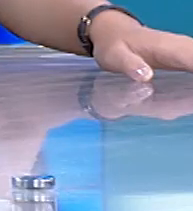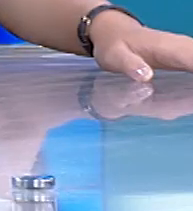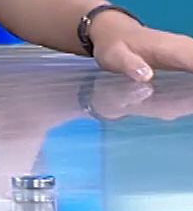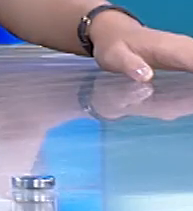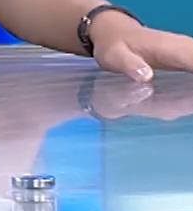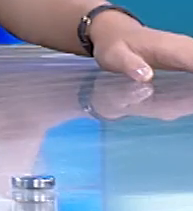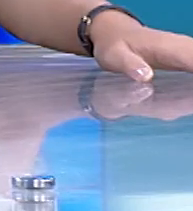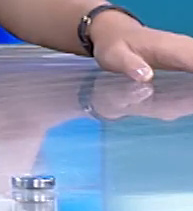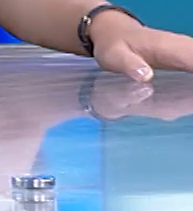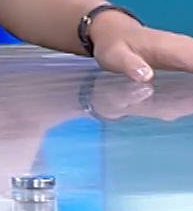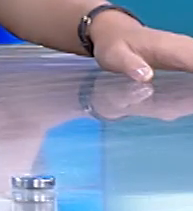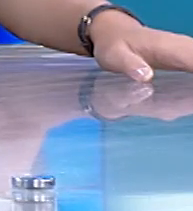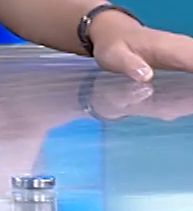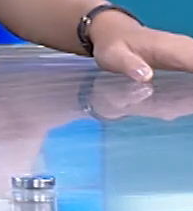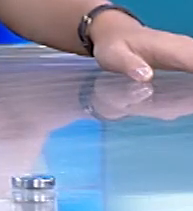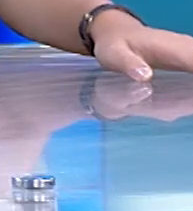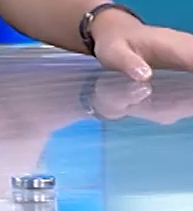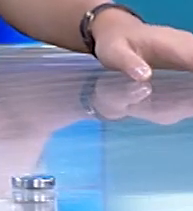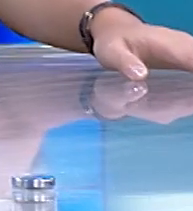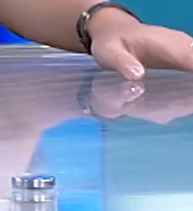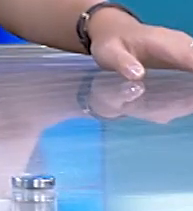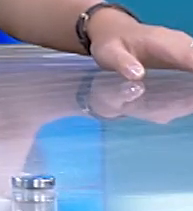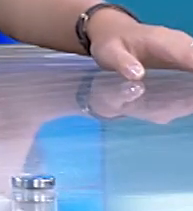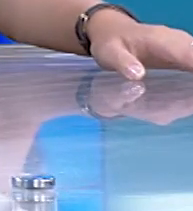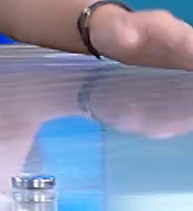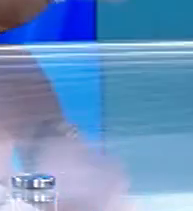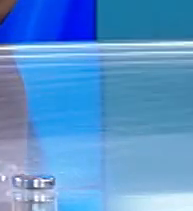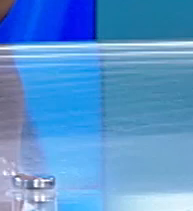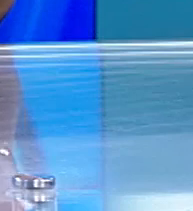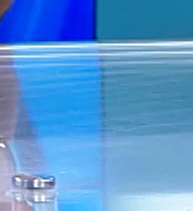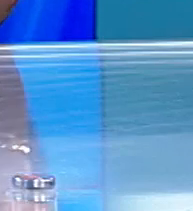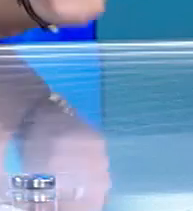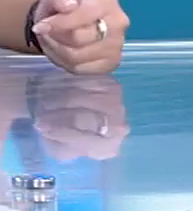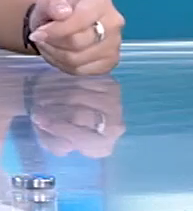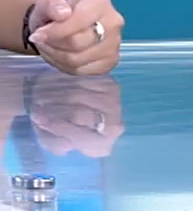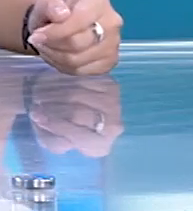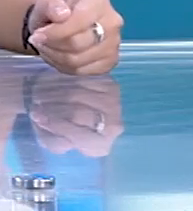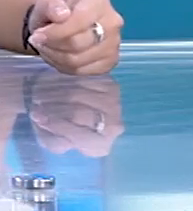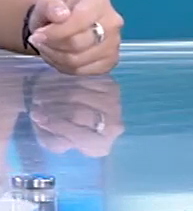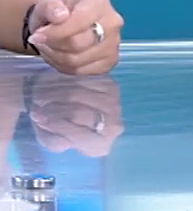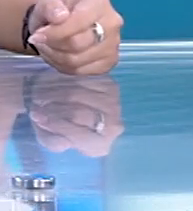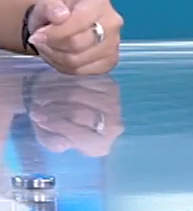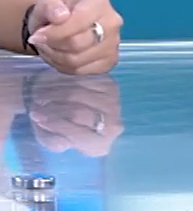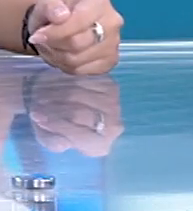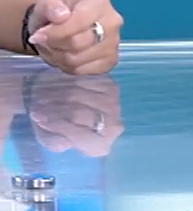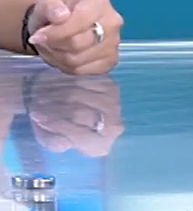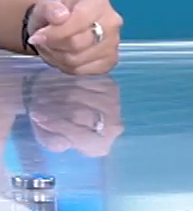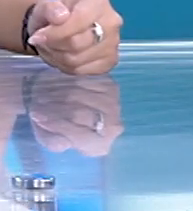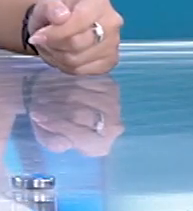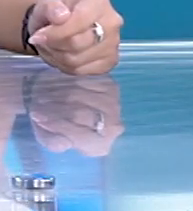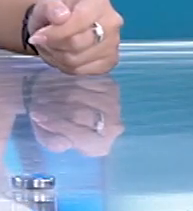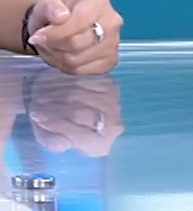Pemirsa, perboncengan tiga menggunakan sepeda motor pelajar di Kabupaten Bekasi, Jawa Barat menabrak tiang lampu penerangan. Satu pelajar